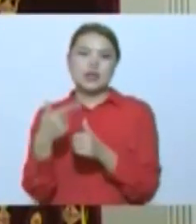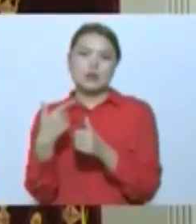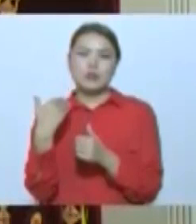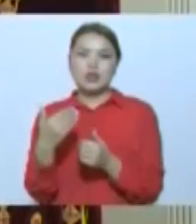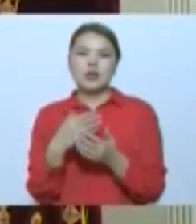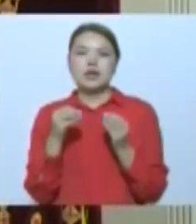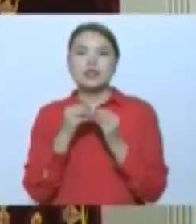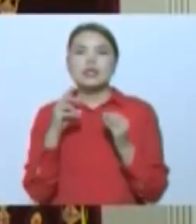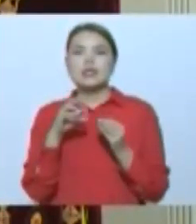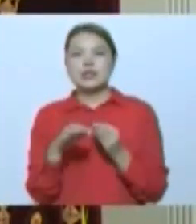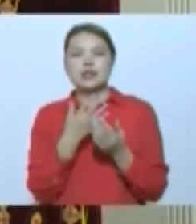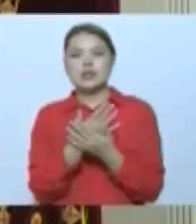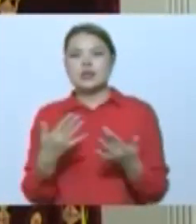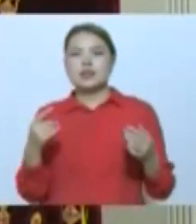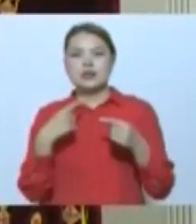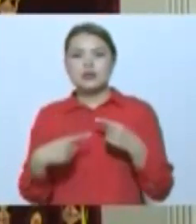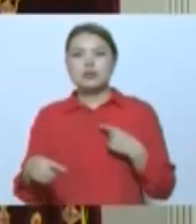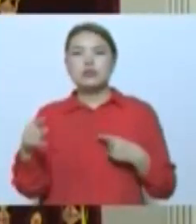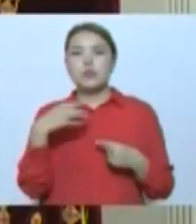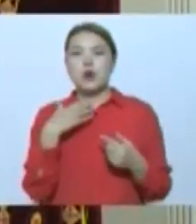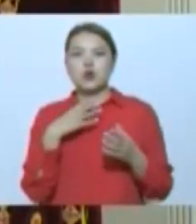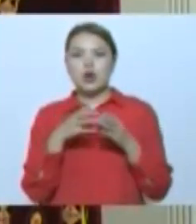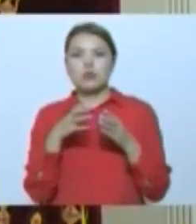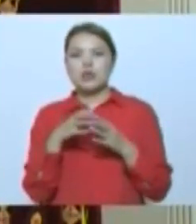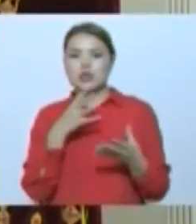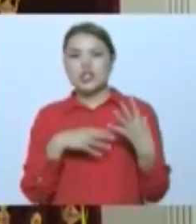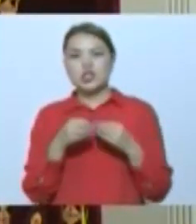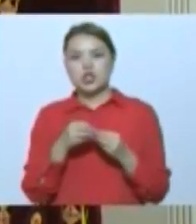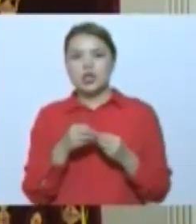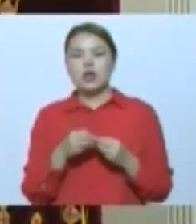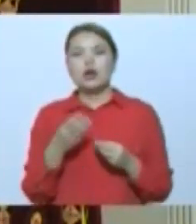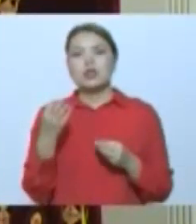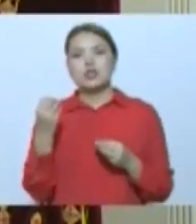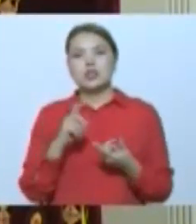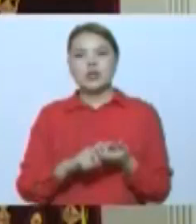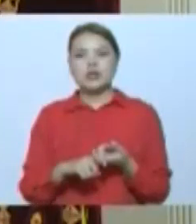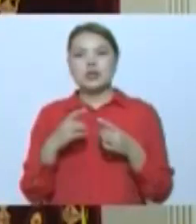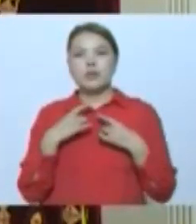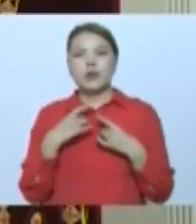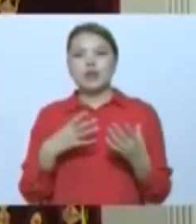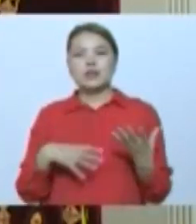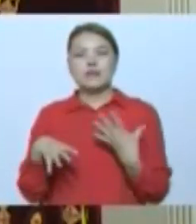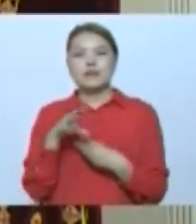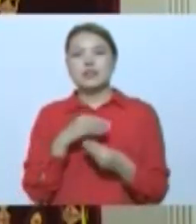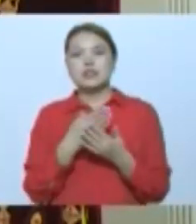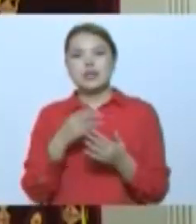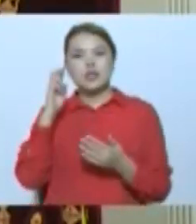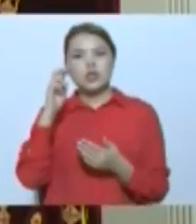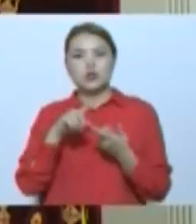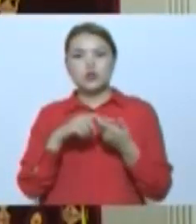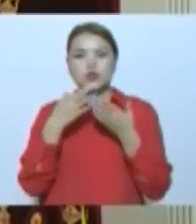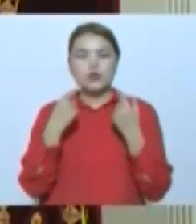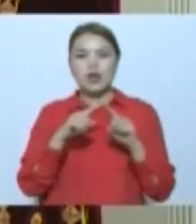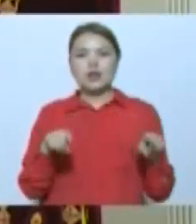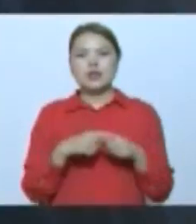жасаған біздің әлеуметтік жобаларымыздың және менің командамның нәтижесі деп білемін. Және осы мереке күні барша үкіметтік емес ұйымдарды өз атынан,